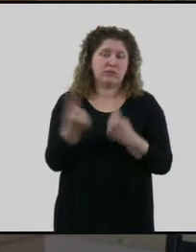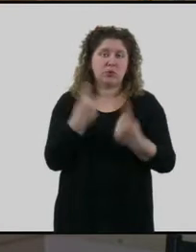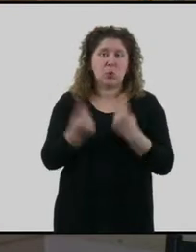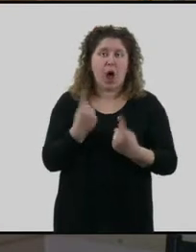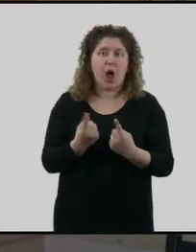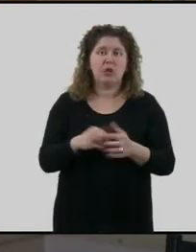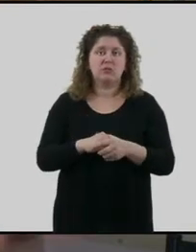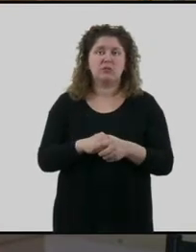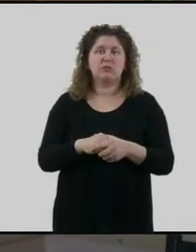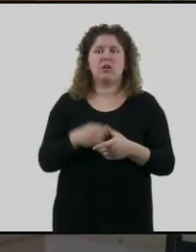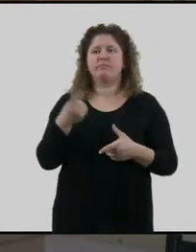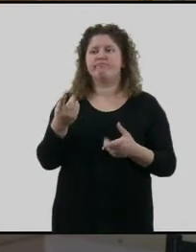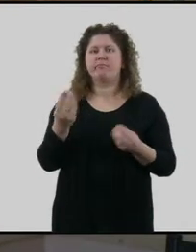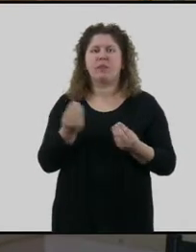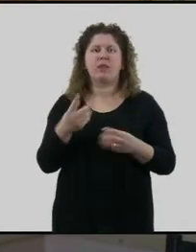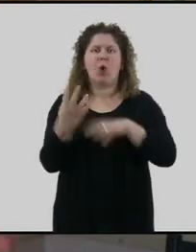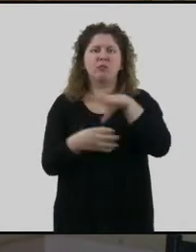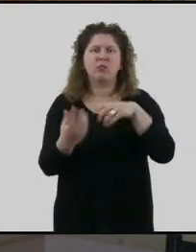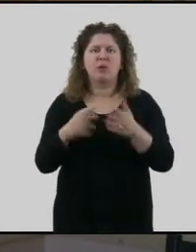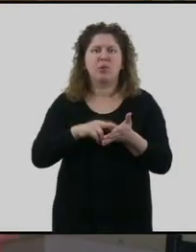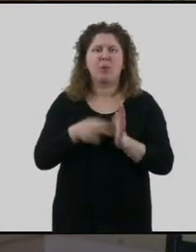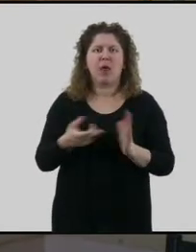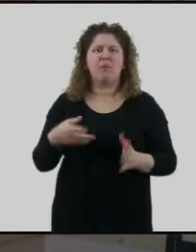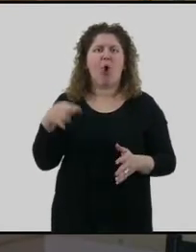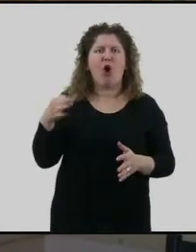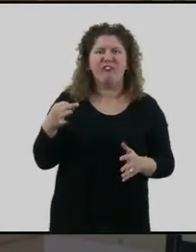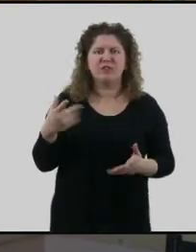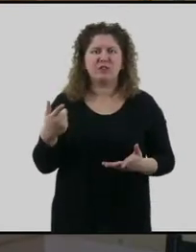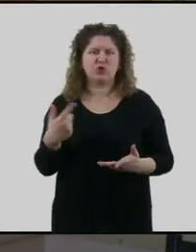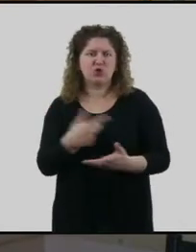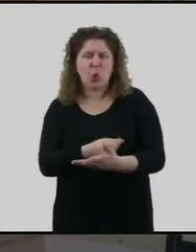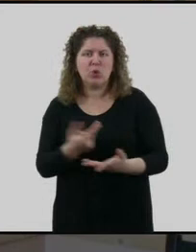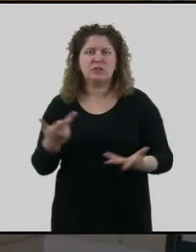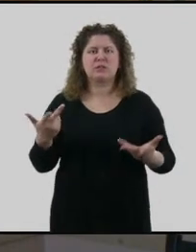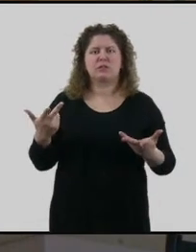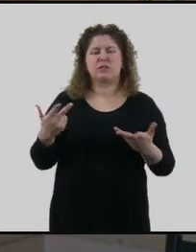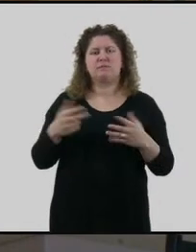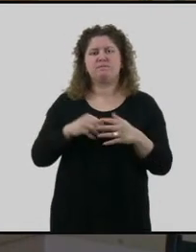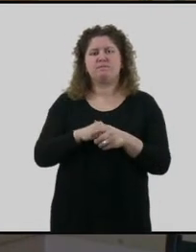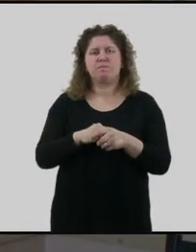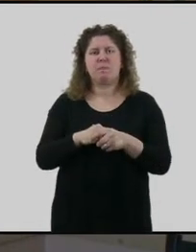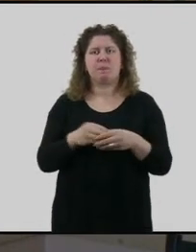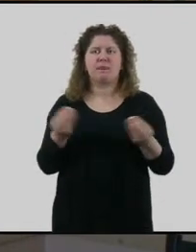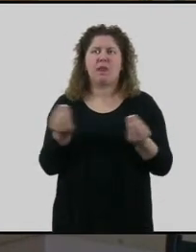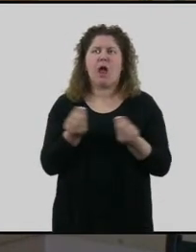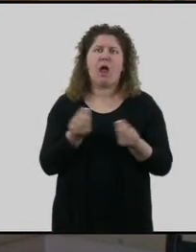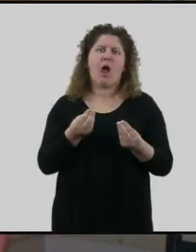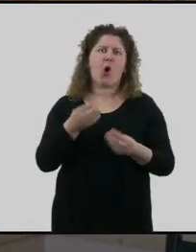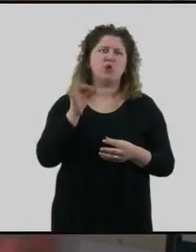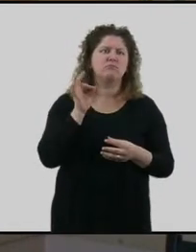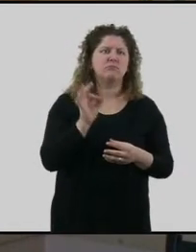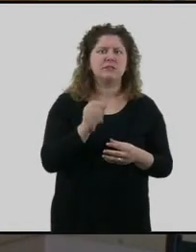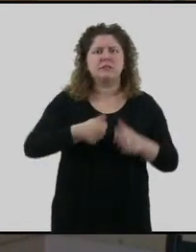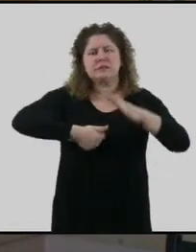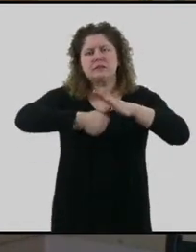u obitelji, gdje je prisutan problem ovisnosti, zanemarivanja, zlostavljanja djece i nekako bi bio